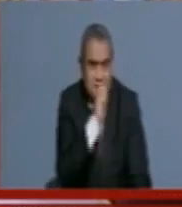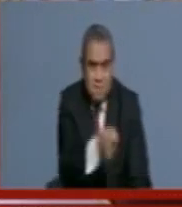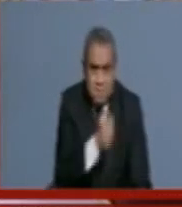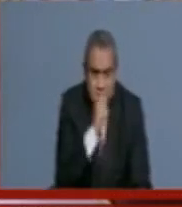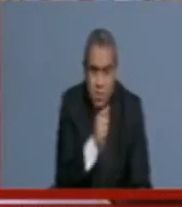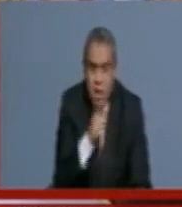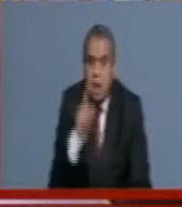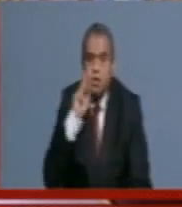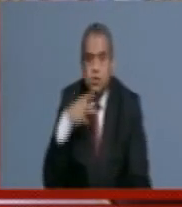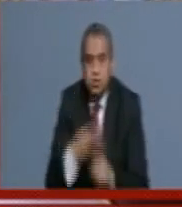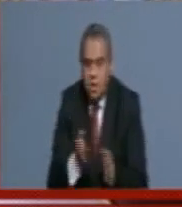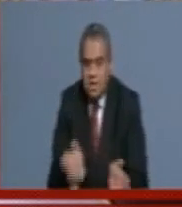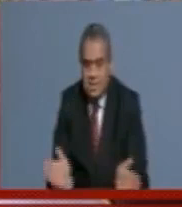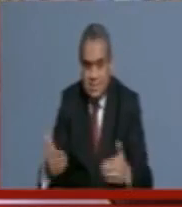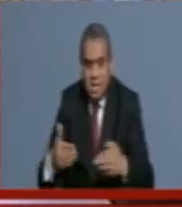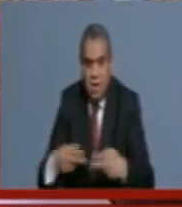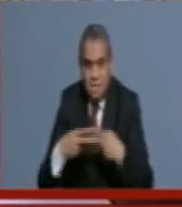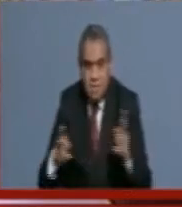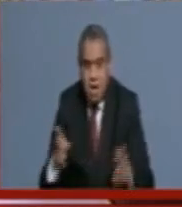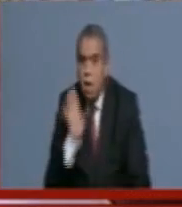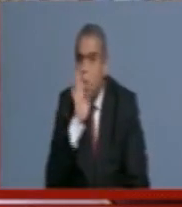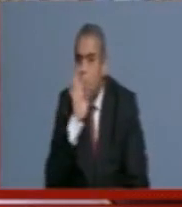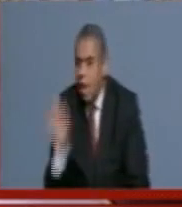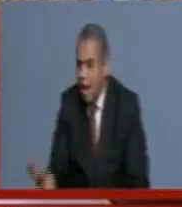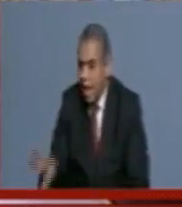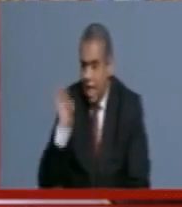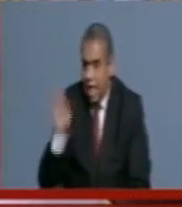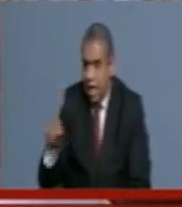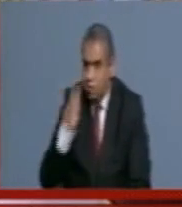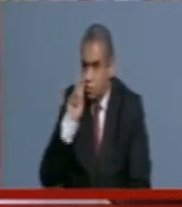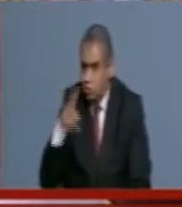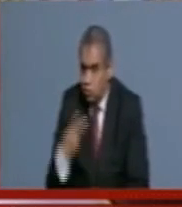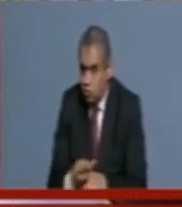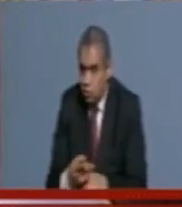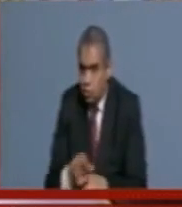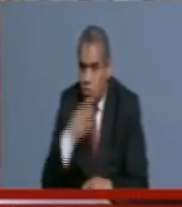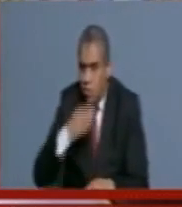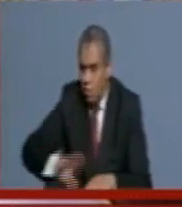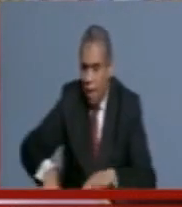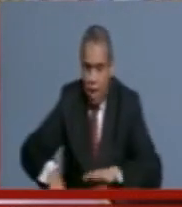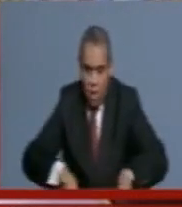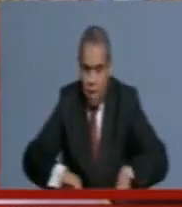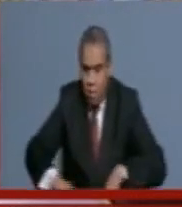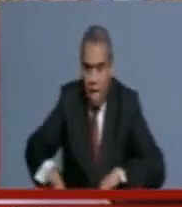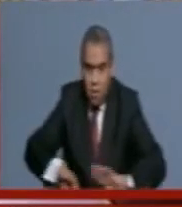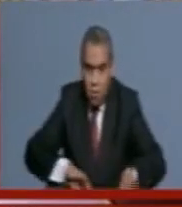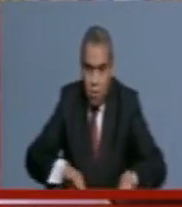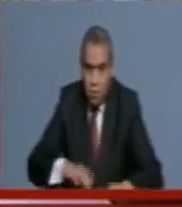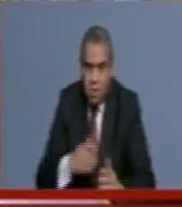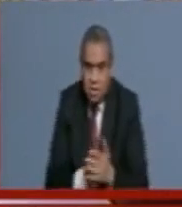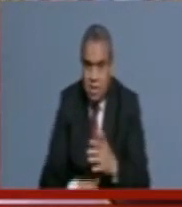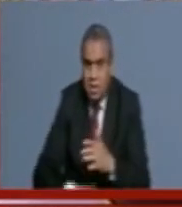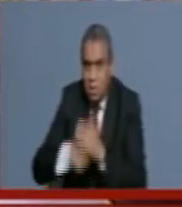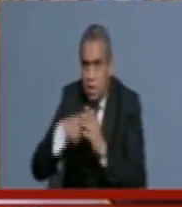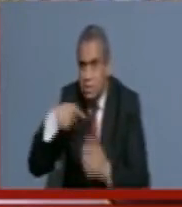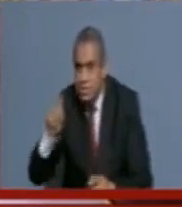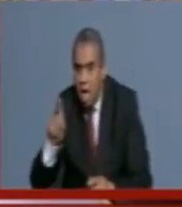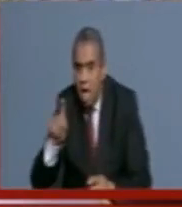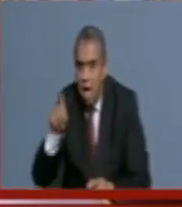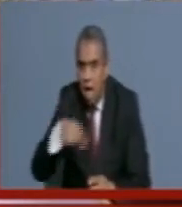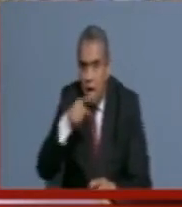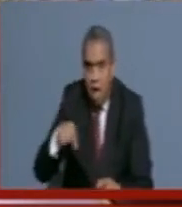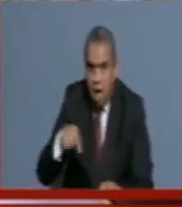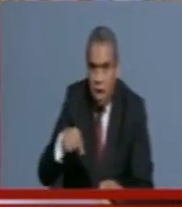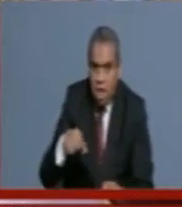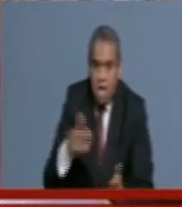صندوق، إخراج الورق من الصندوق، تصنيفه من صحيح لباطل، عد،